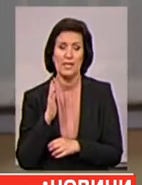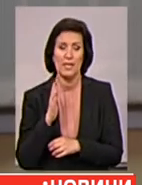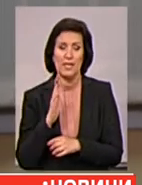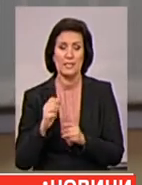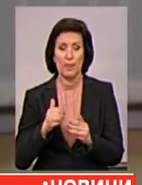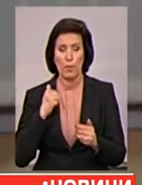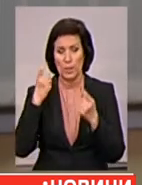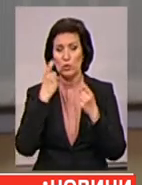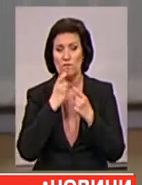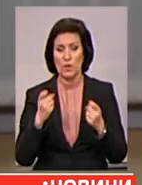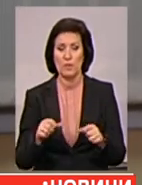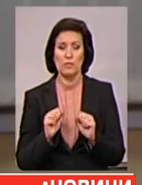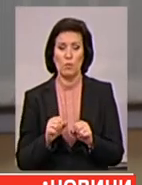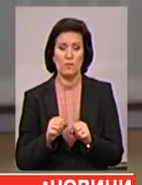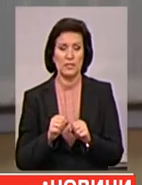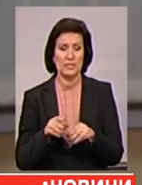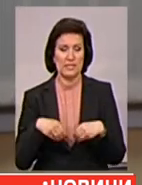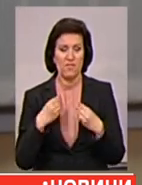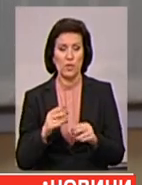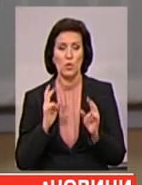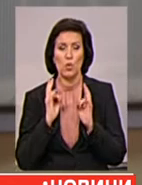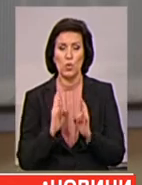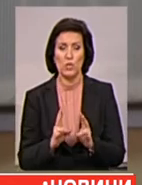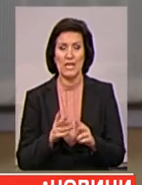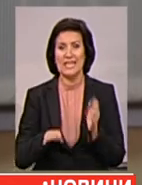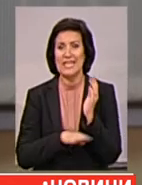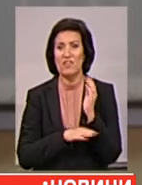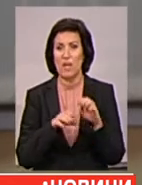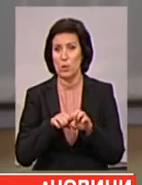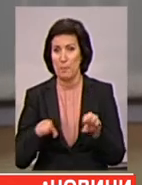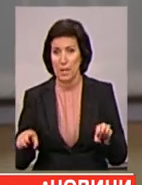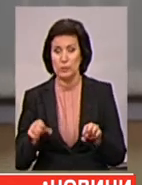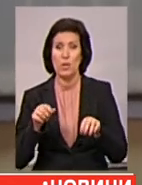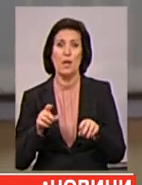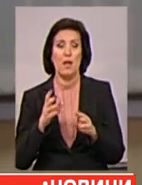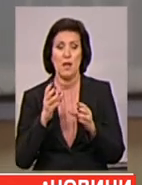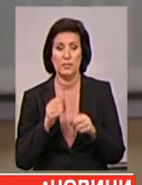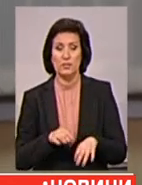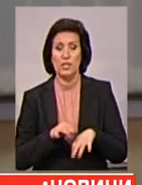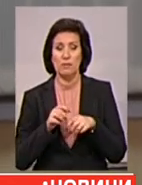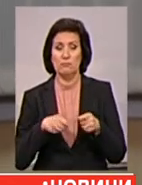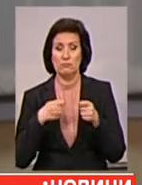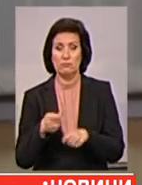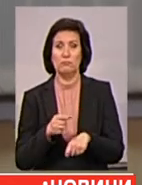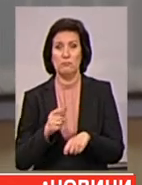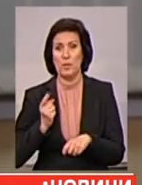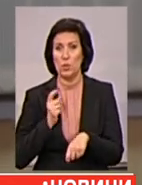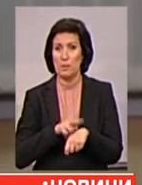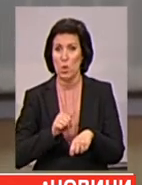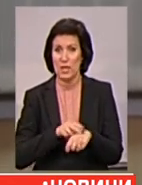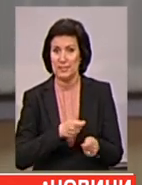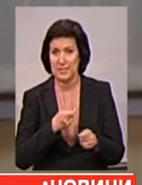За попередньою інформацією, ймовірніше за все, завдано удару дерев'яною палицею. А також доставлений до лікарні патрульний